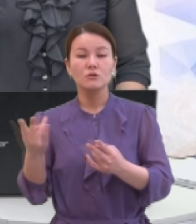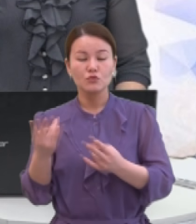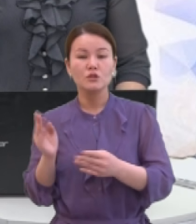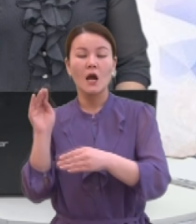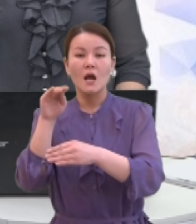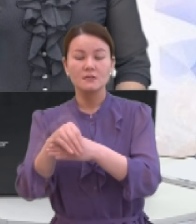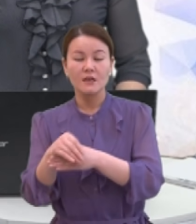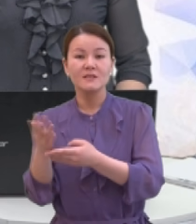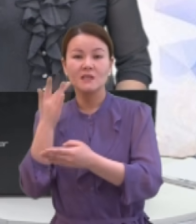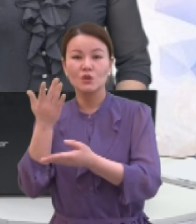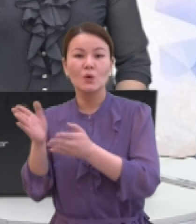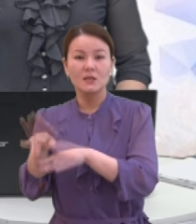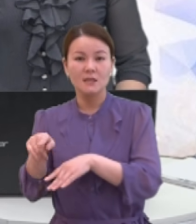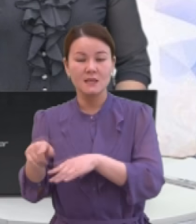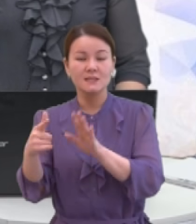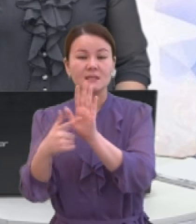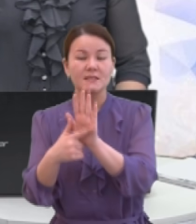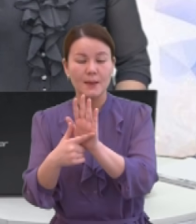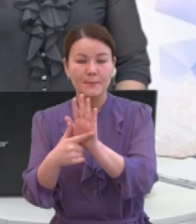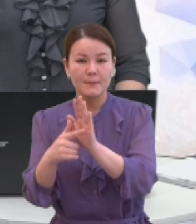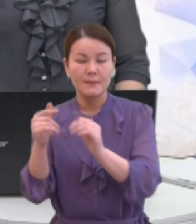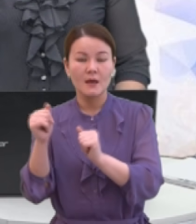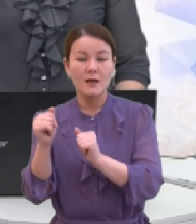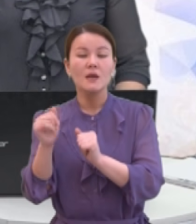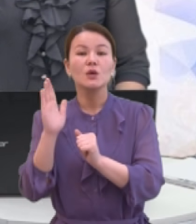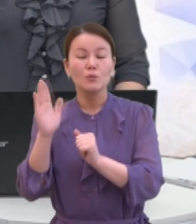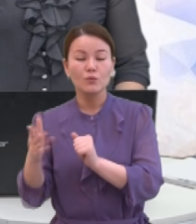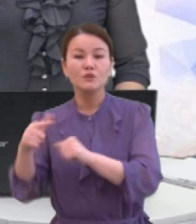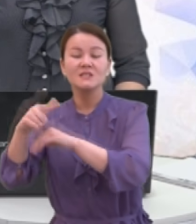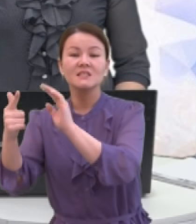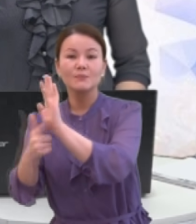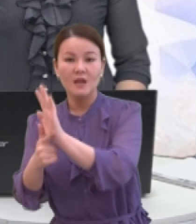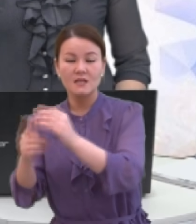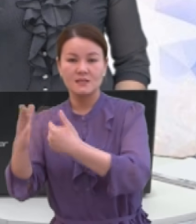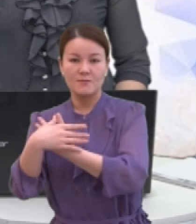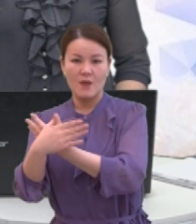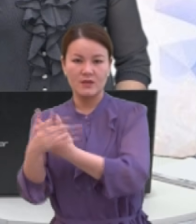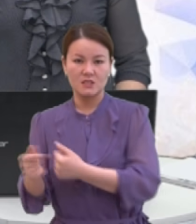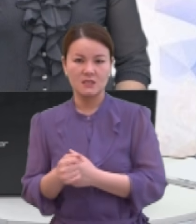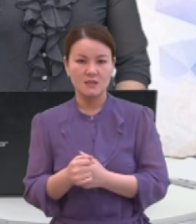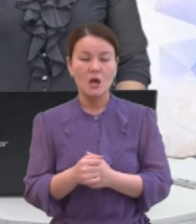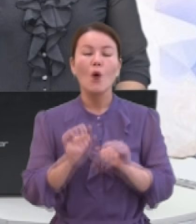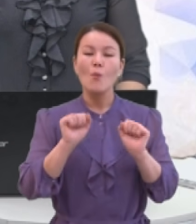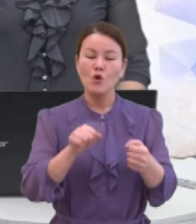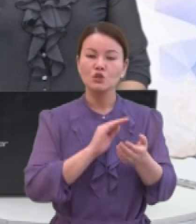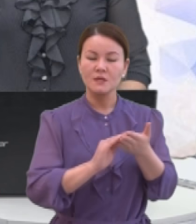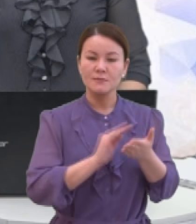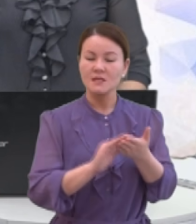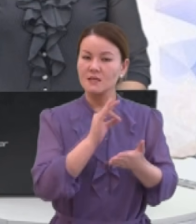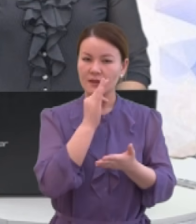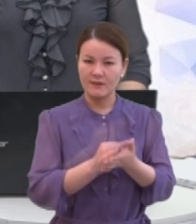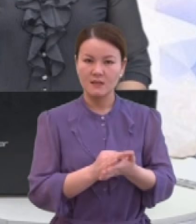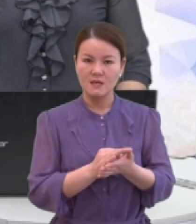еще 7 и у нас получится 17 бабочек можем записать ответ